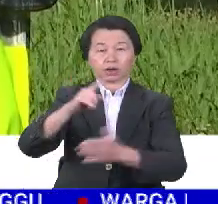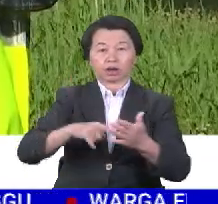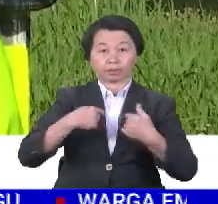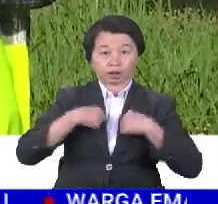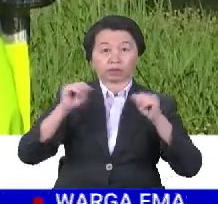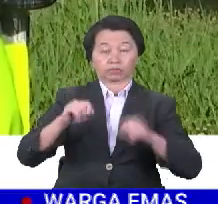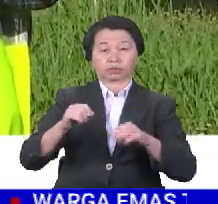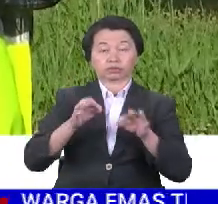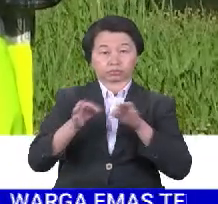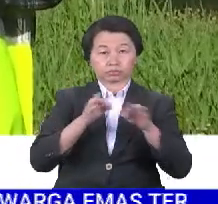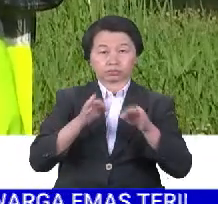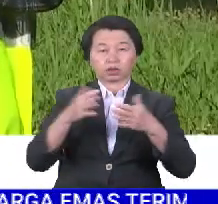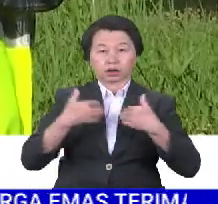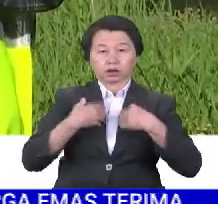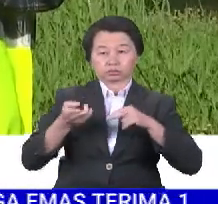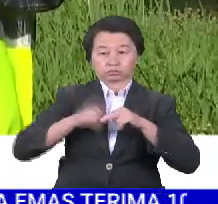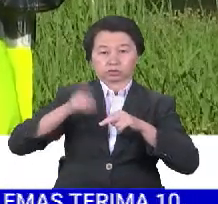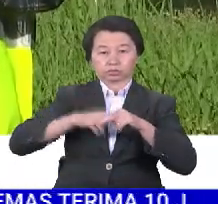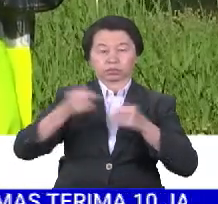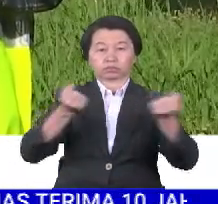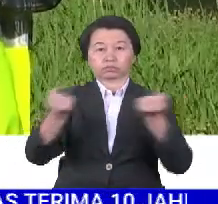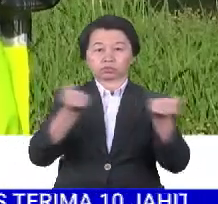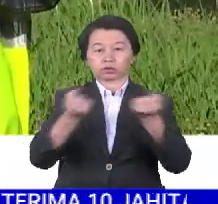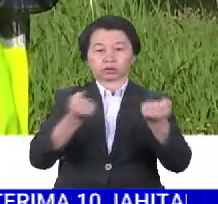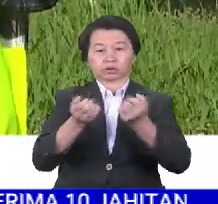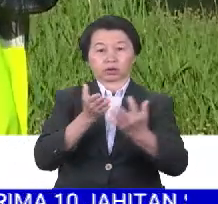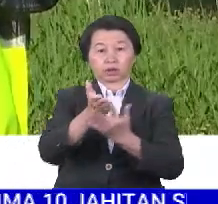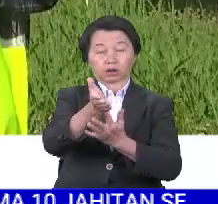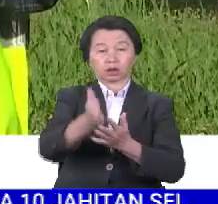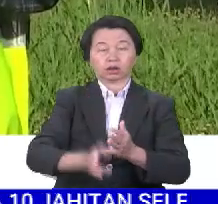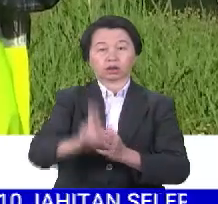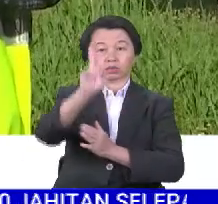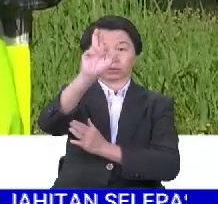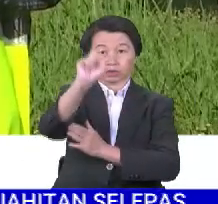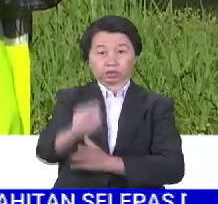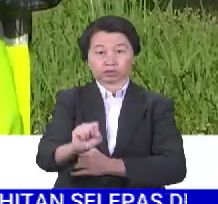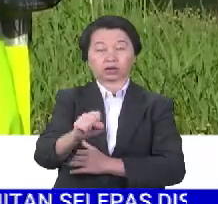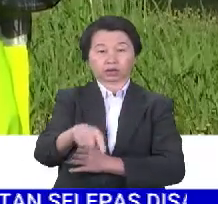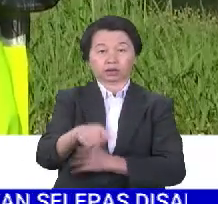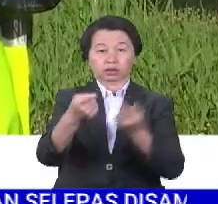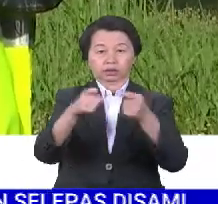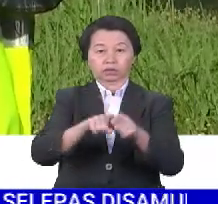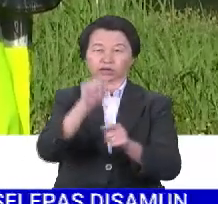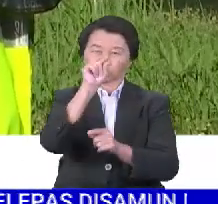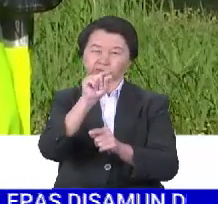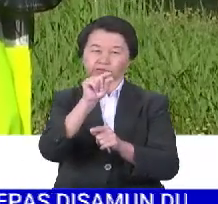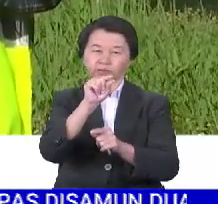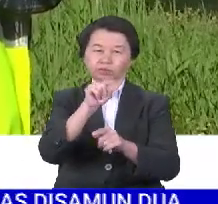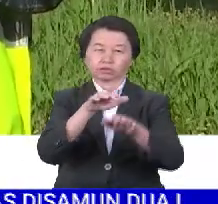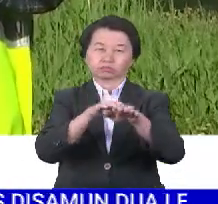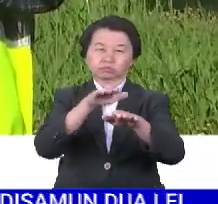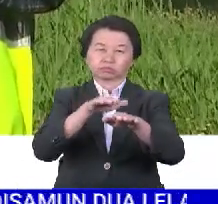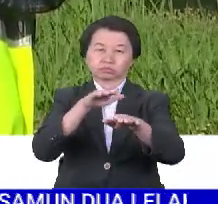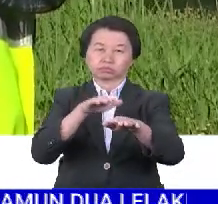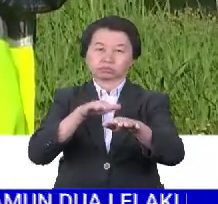dapat kongsikan ialah terdapat pertambahan bilangan kenderaan yang melalui lebuh raya utara selatan ini dan berlaku sedikit kesesakan dan